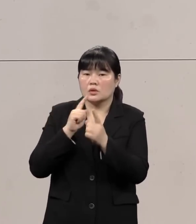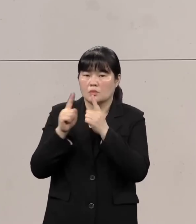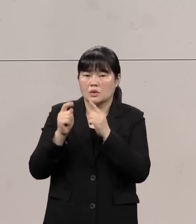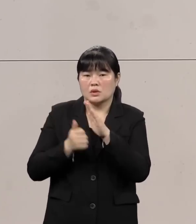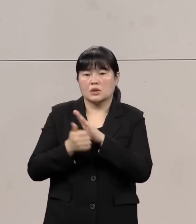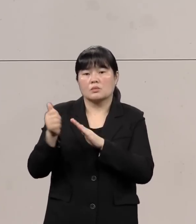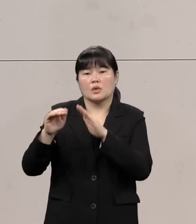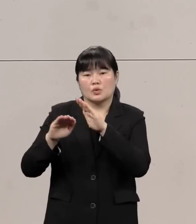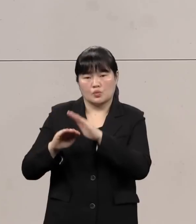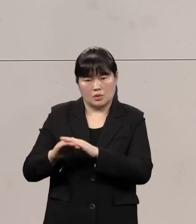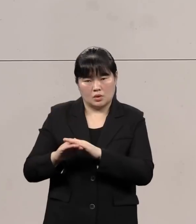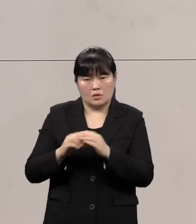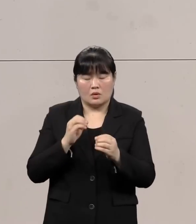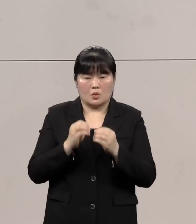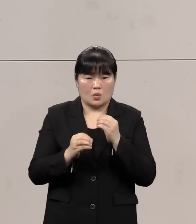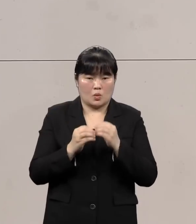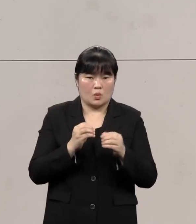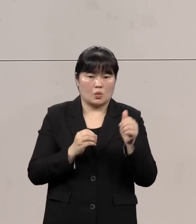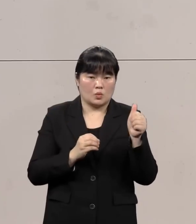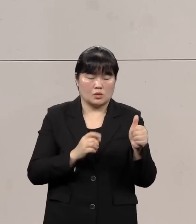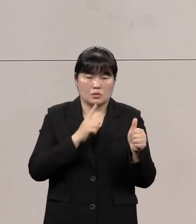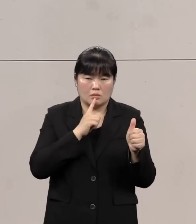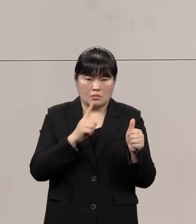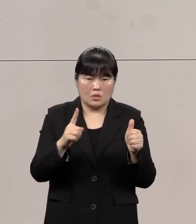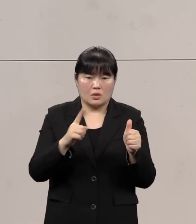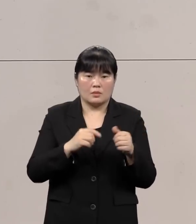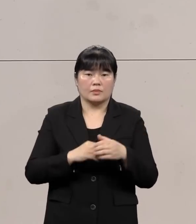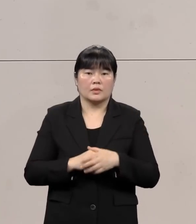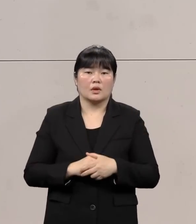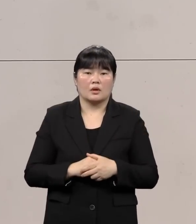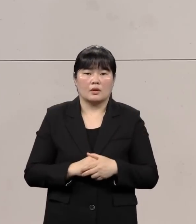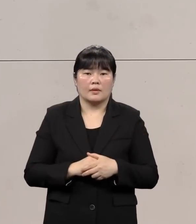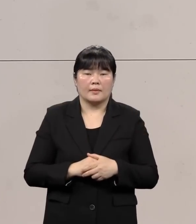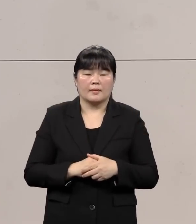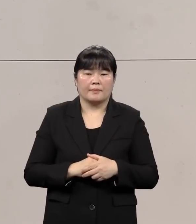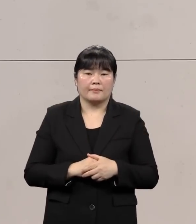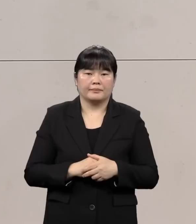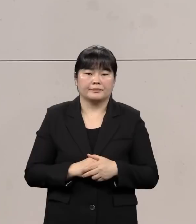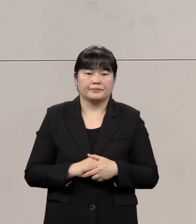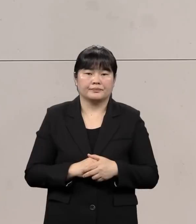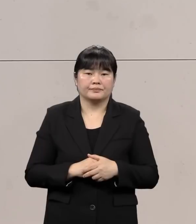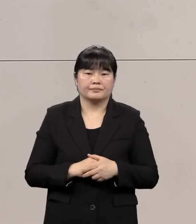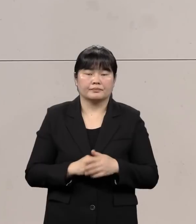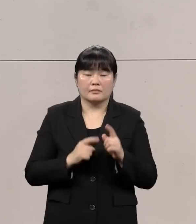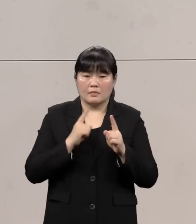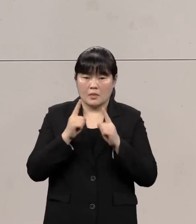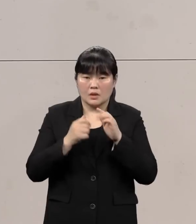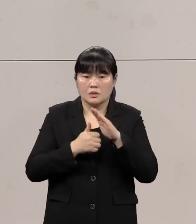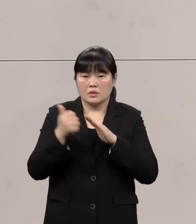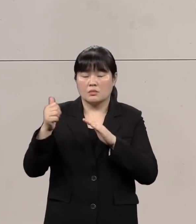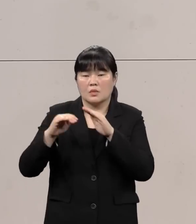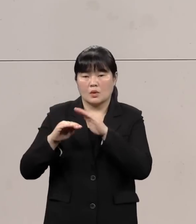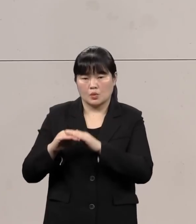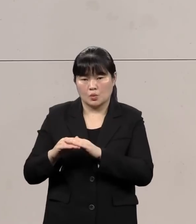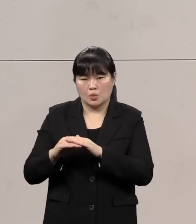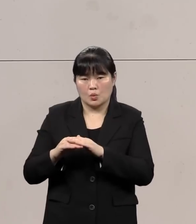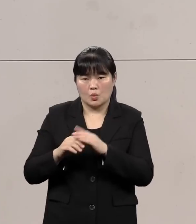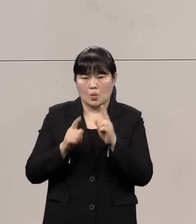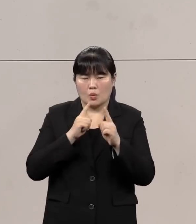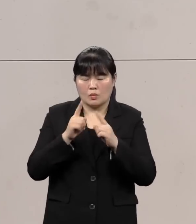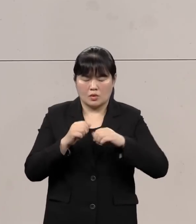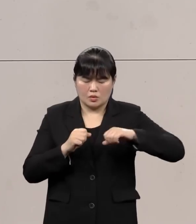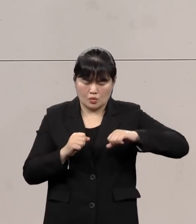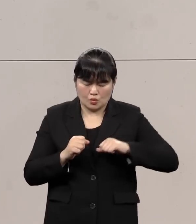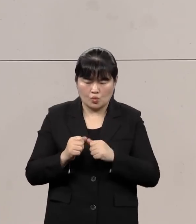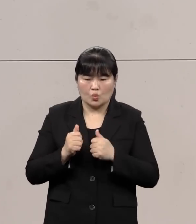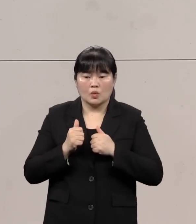시인은 계속되는 시련 속에서도 구원을 열망하며 말씀에 희망을 두고 그 말씀에